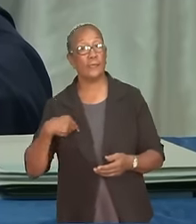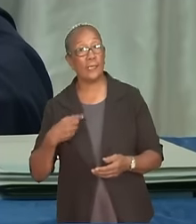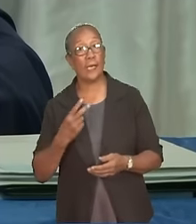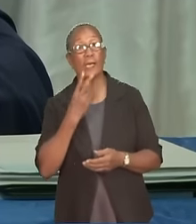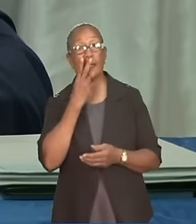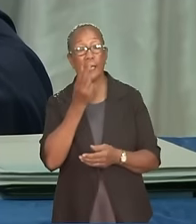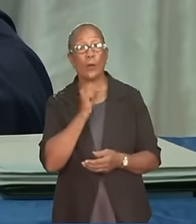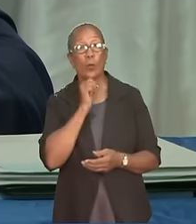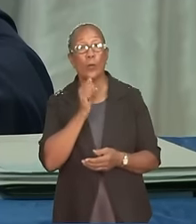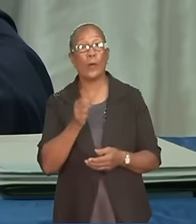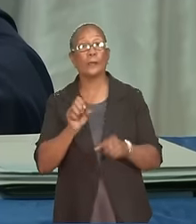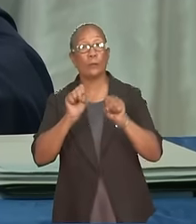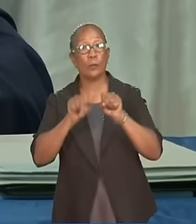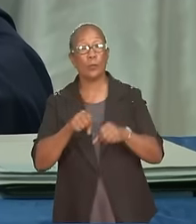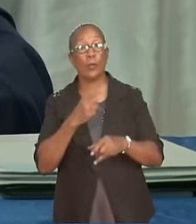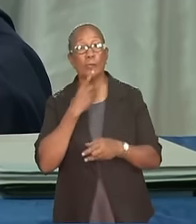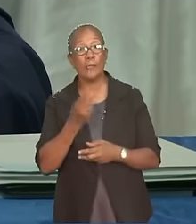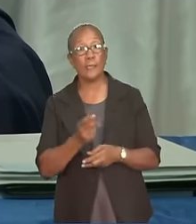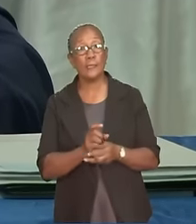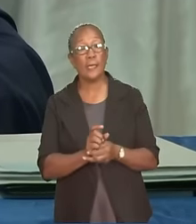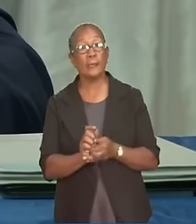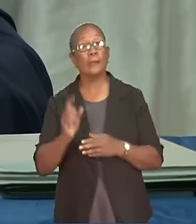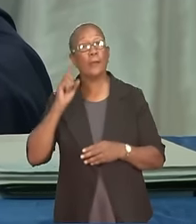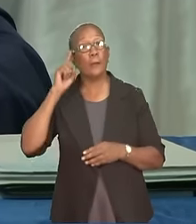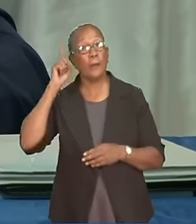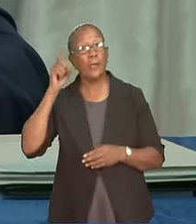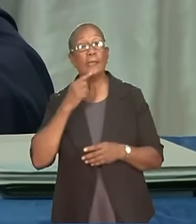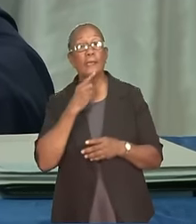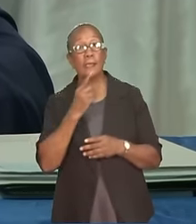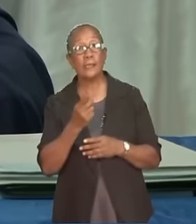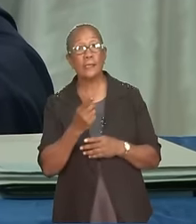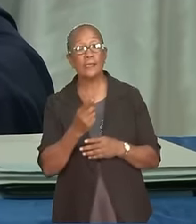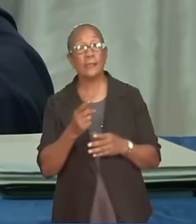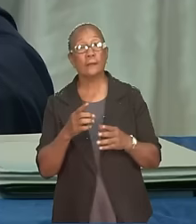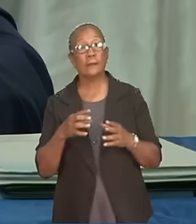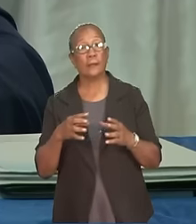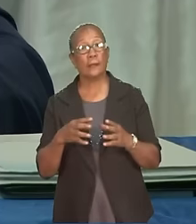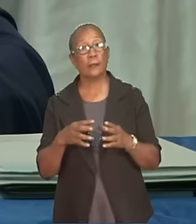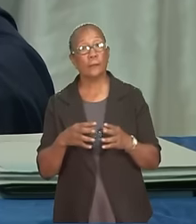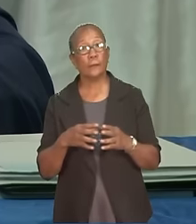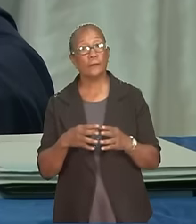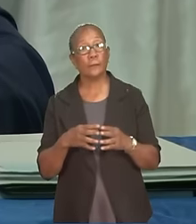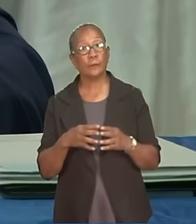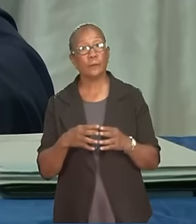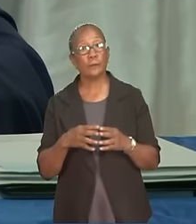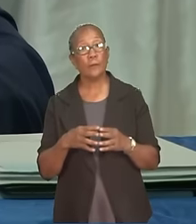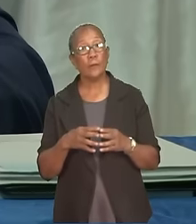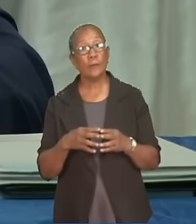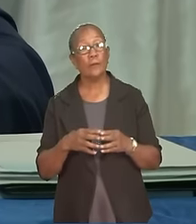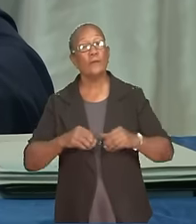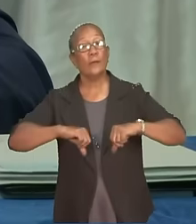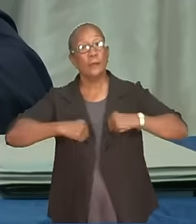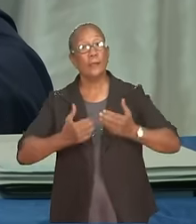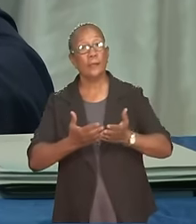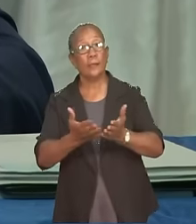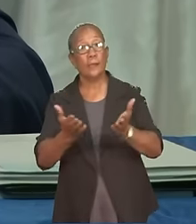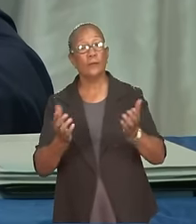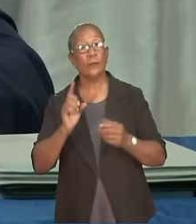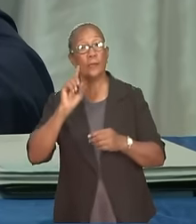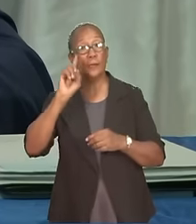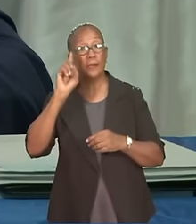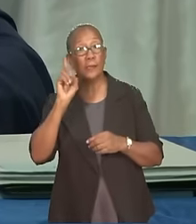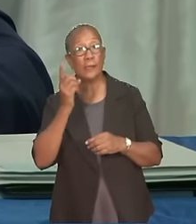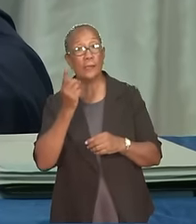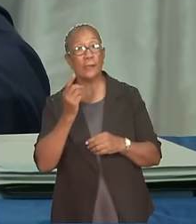besluit. En de planning is namelijk dat de grounds ceremony voor de launch van de brug, eerste paal, dit jaar